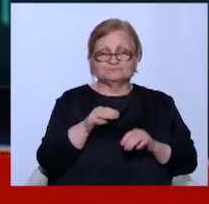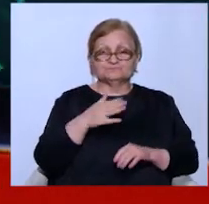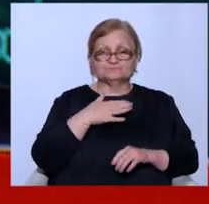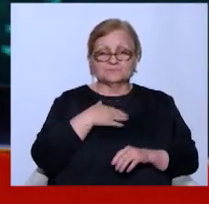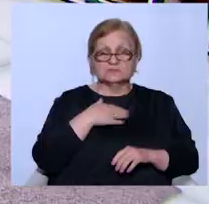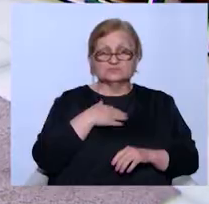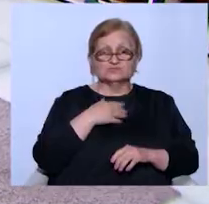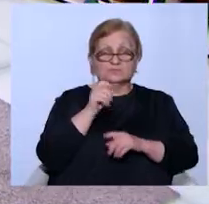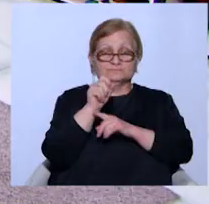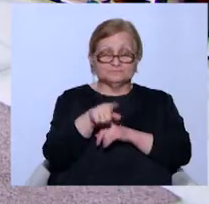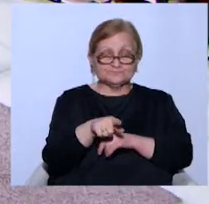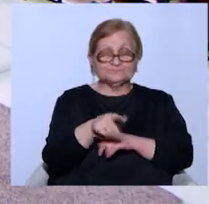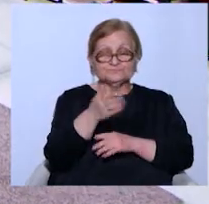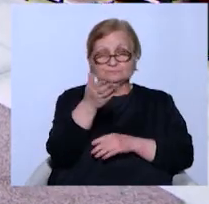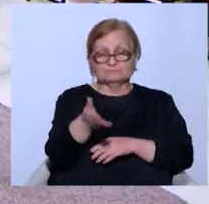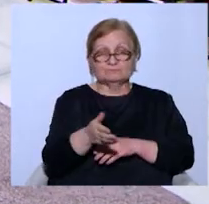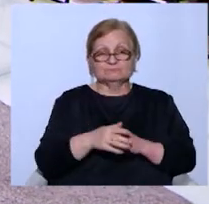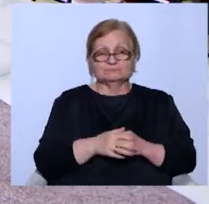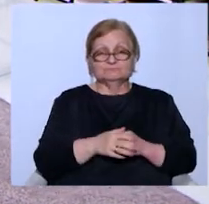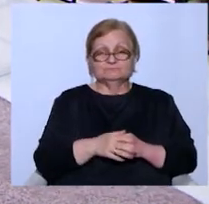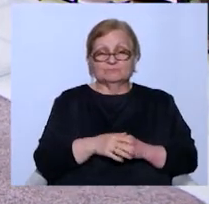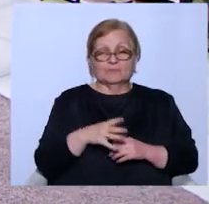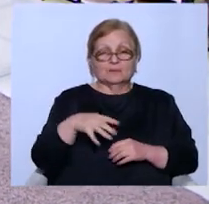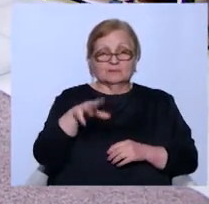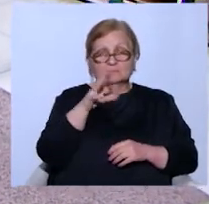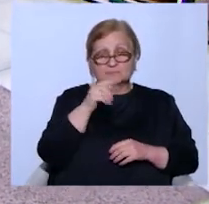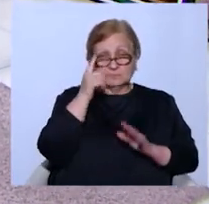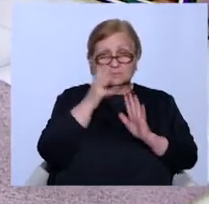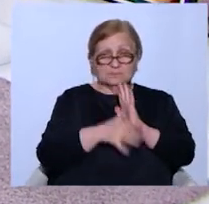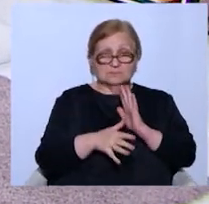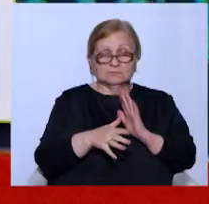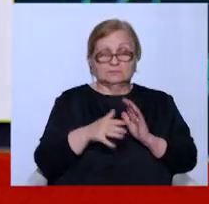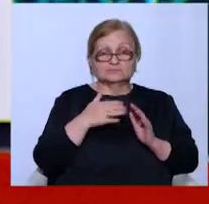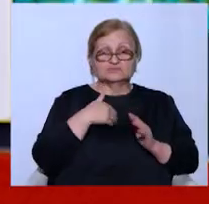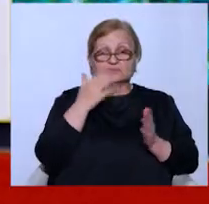ჩვენი დავალება, გიტოვებთ დავალებას. მე მგონი ყველაფერი გასაგები